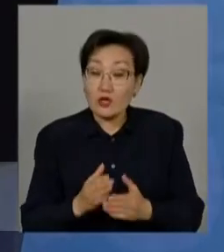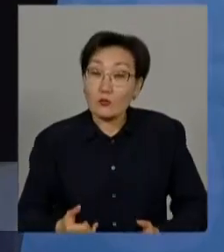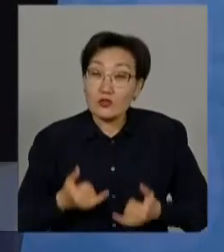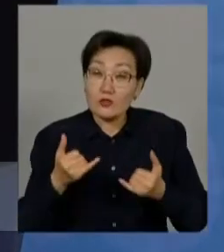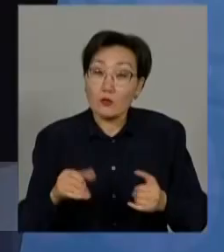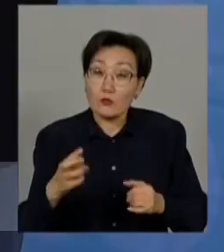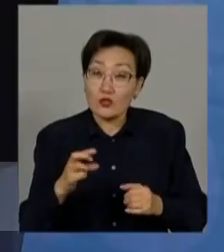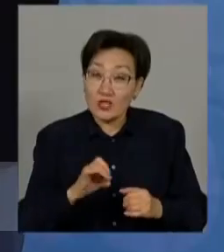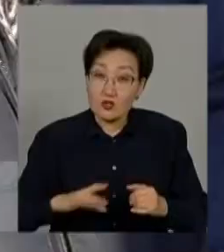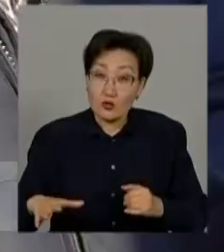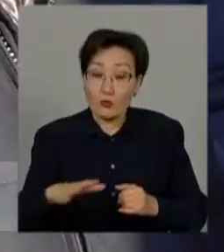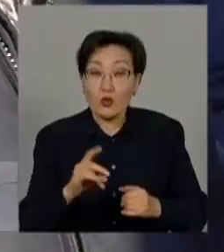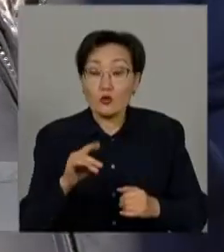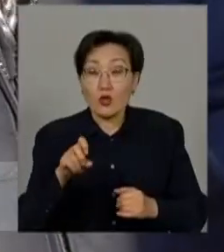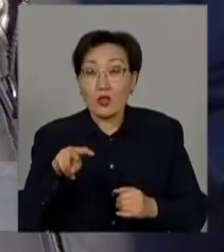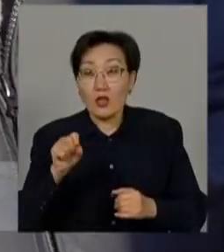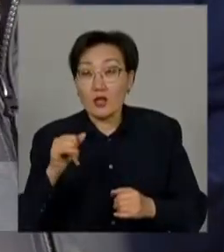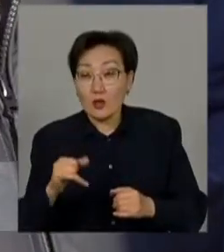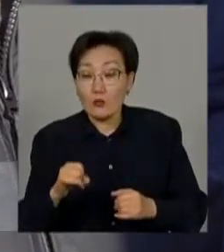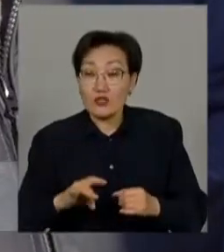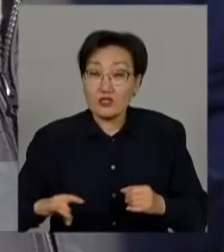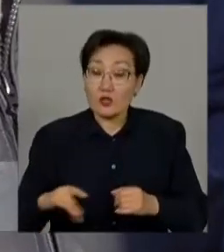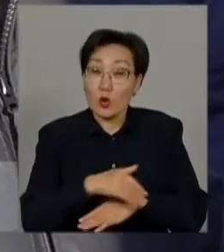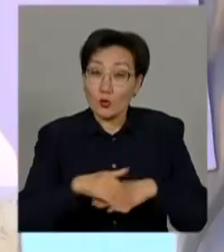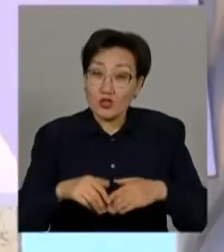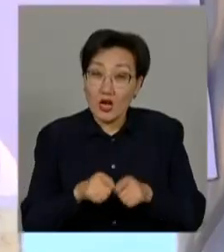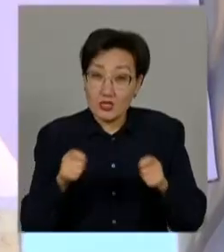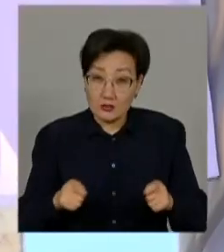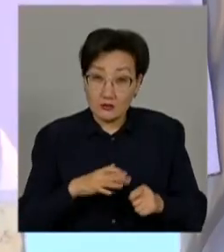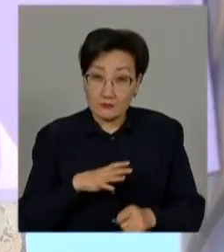құрметіне Бостандық ауданының Нұралатау шағын ауданында көше ашылды.